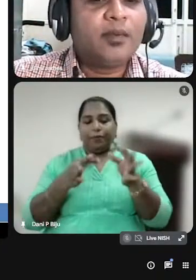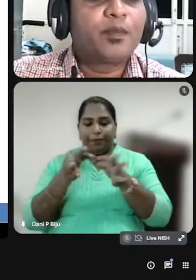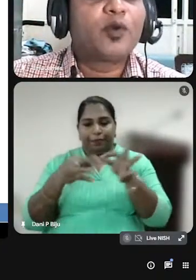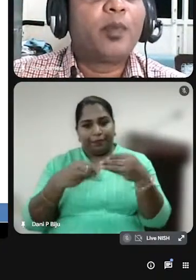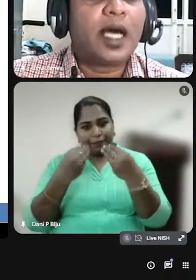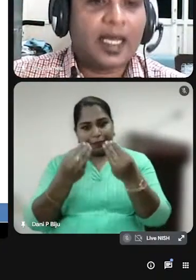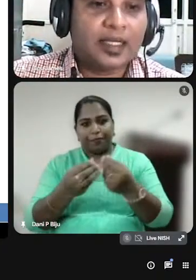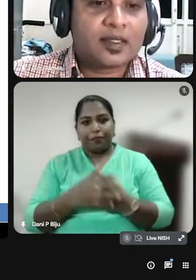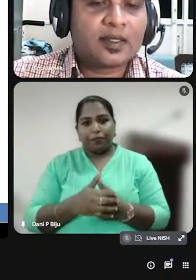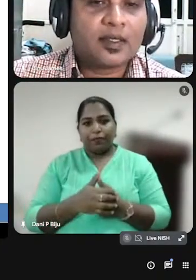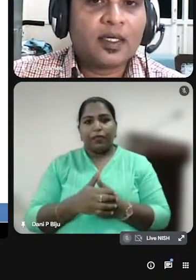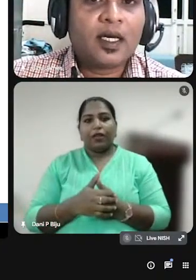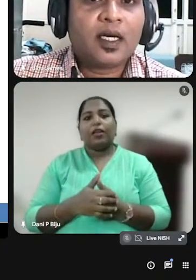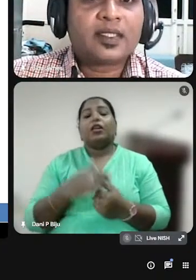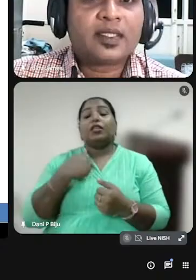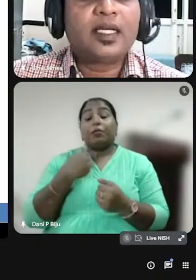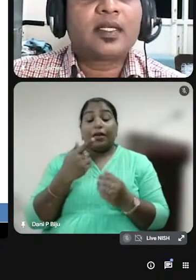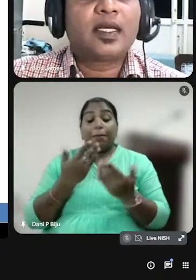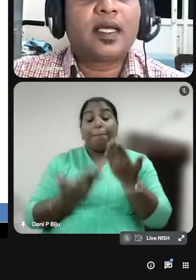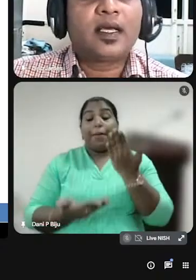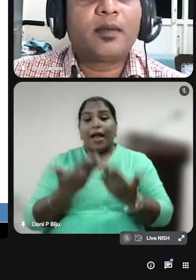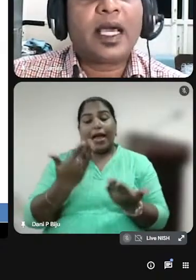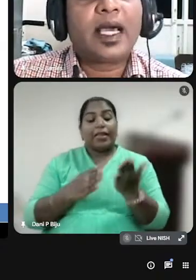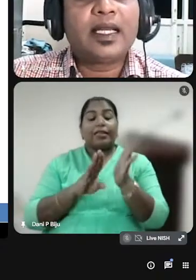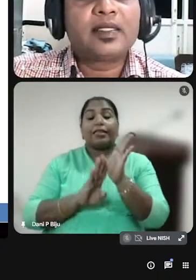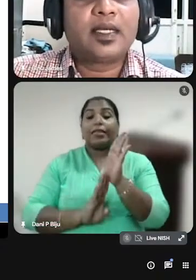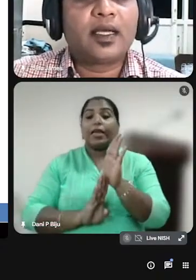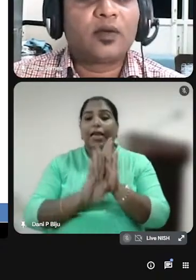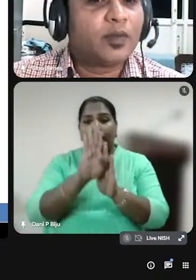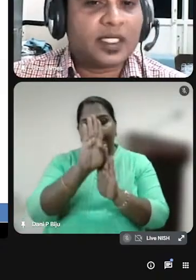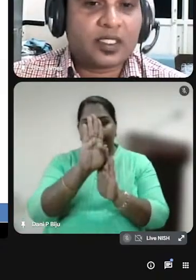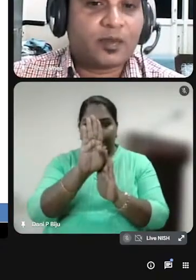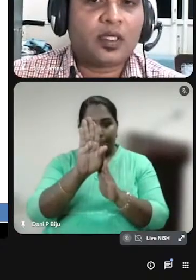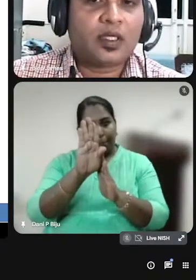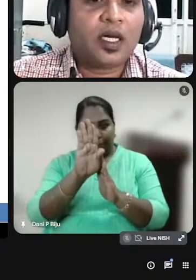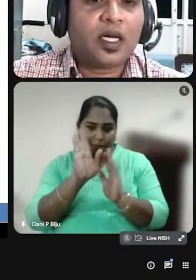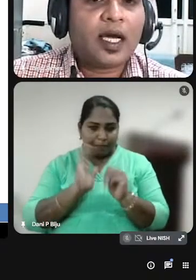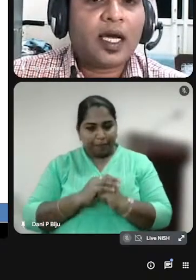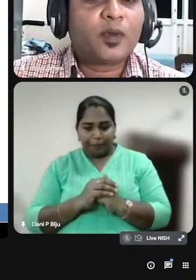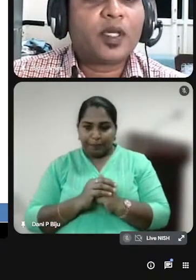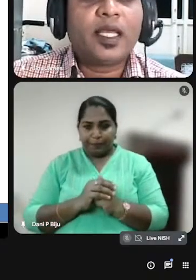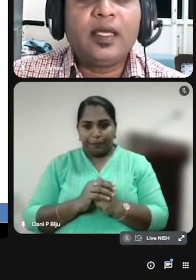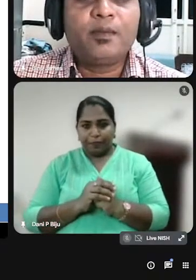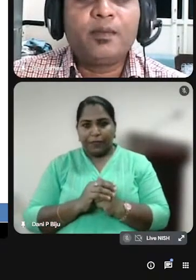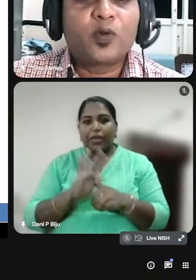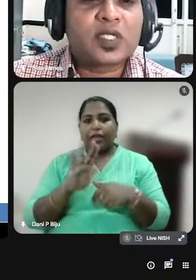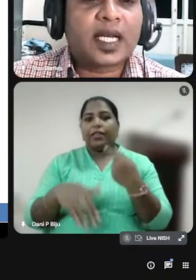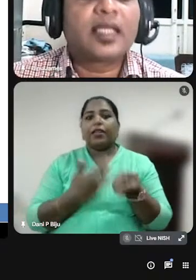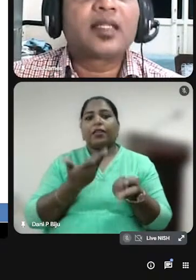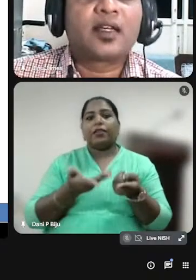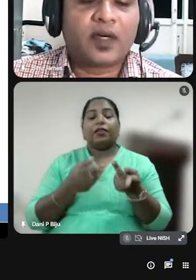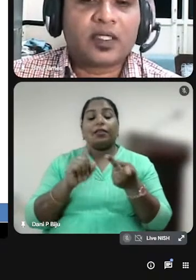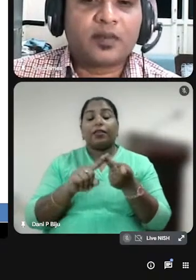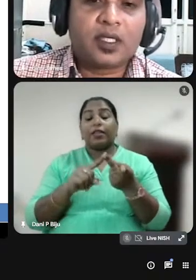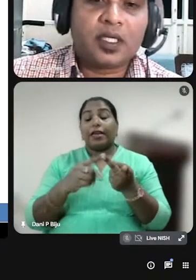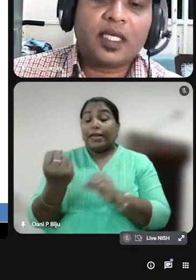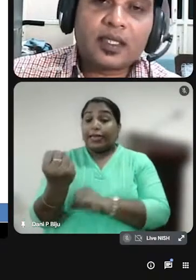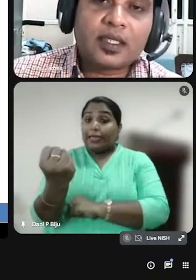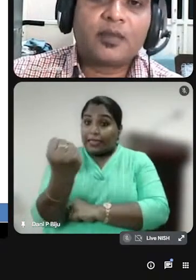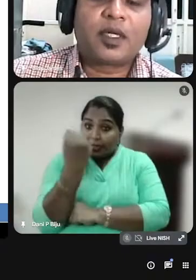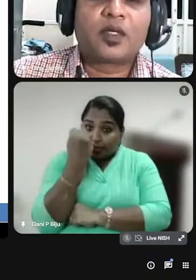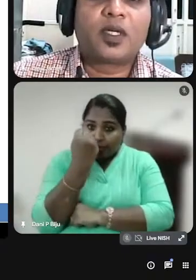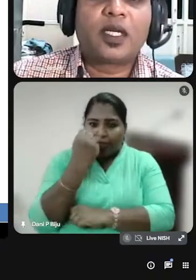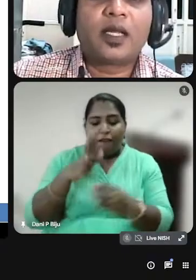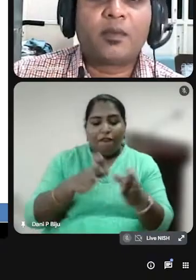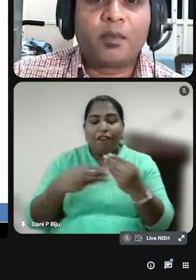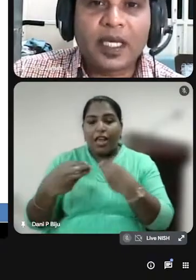ചെയ്യുന്നത് ഇംപ്രൂവ് ബാലൻസ്, ശരീരത്തിന്റെ ബാലൻസിനെ ഒന്ന് മെച്ചപ്പെടുത്തുക. അതുപോലെ തന്നെ ഇംപ്രൂവ് സ്ട്രെങ്ത് ആൻഡ് ഫ്ലെക്സിബിലിറ്റി, നേരത്തെ